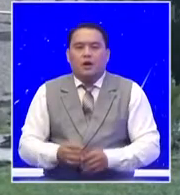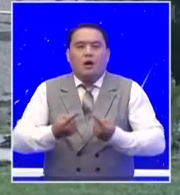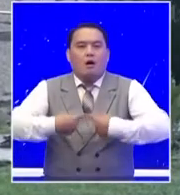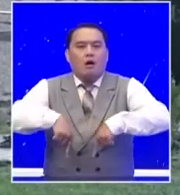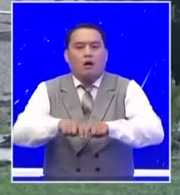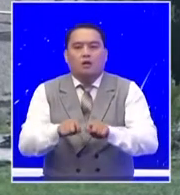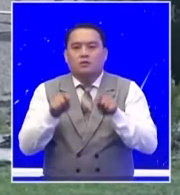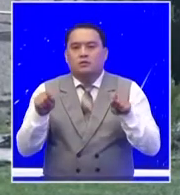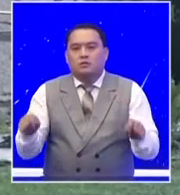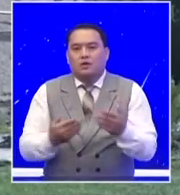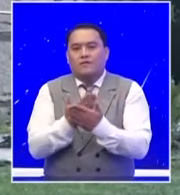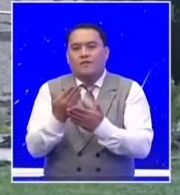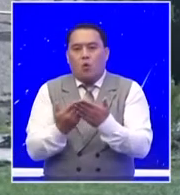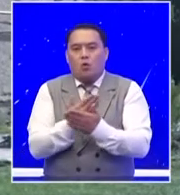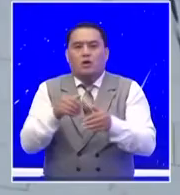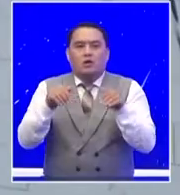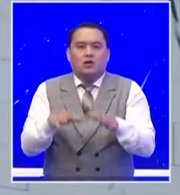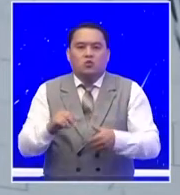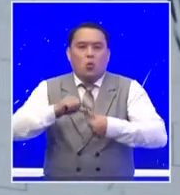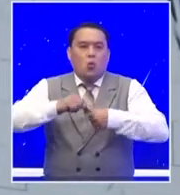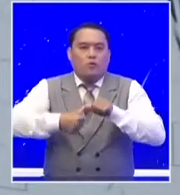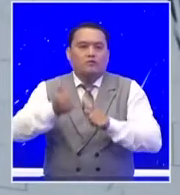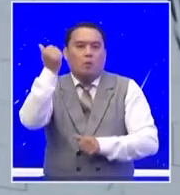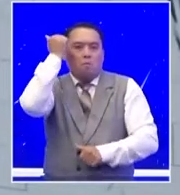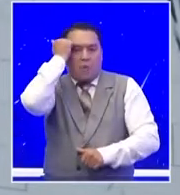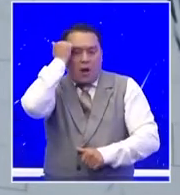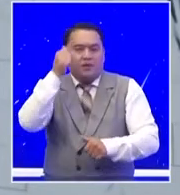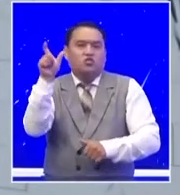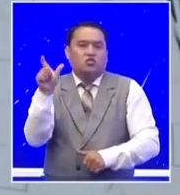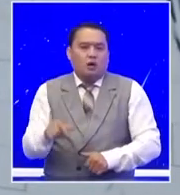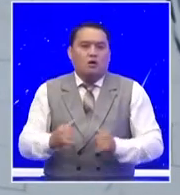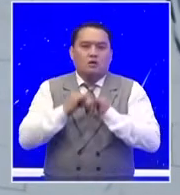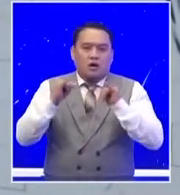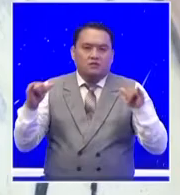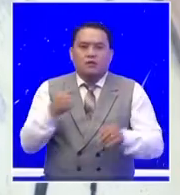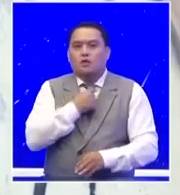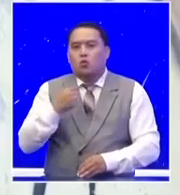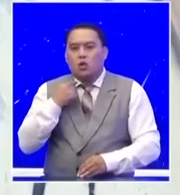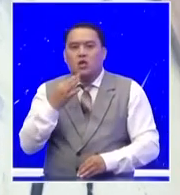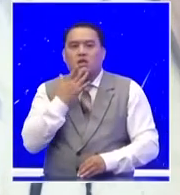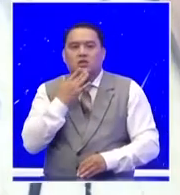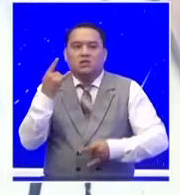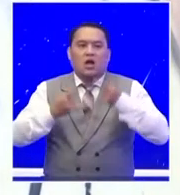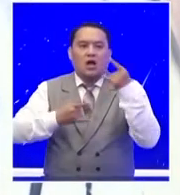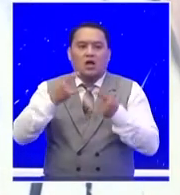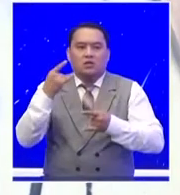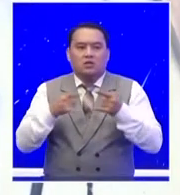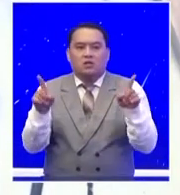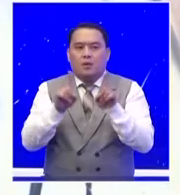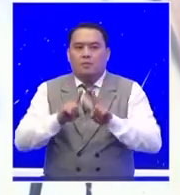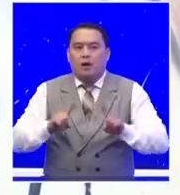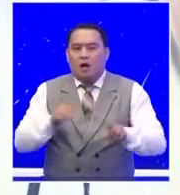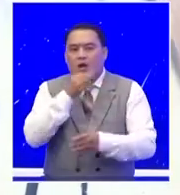Организаторы создания арт-объекта города решили увековечить память о человеке, чей вклад в развитие областного и национального телевидения неоспорим, и со